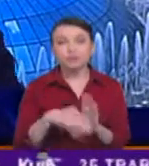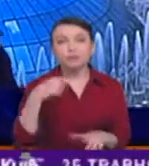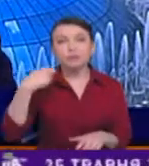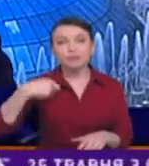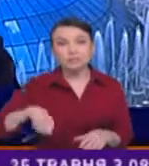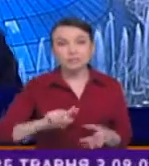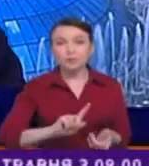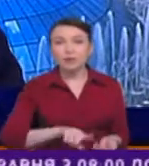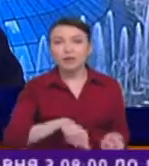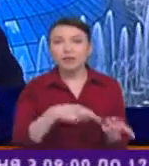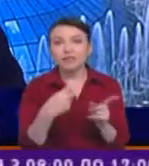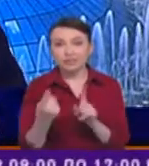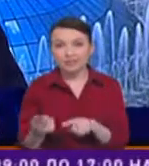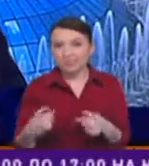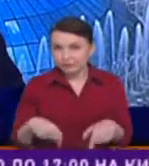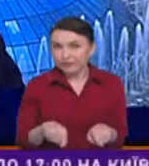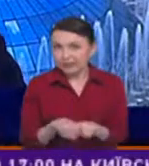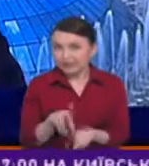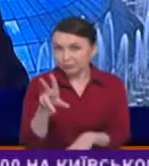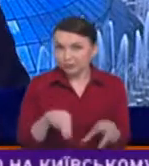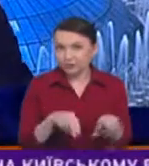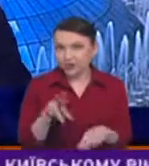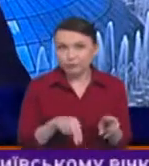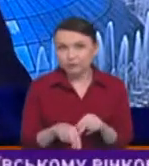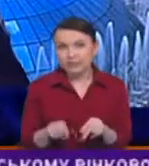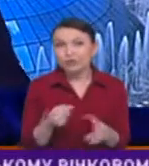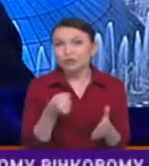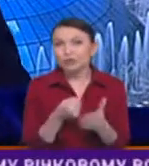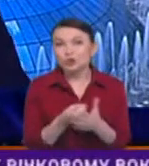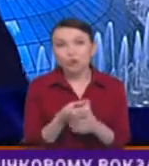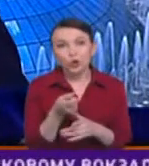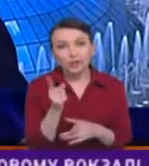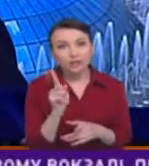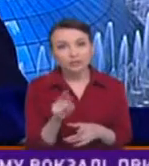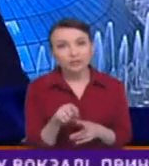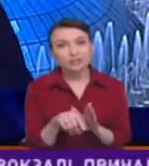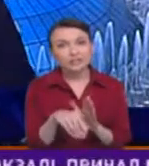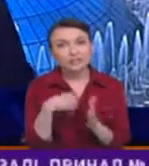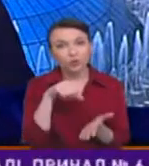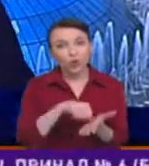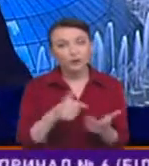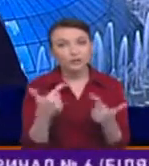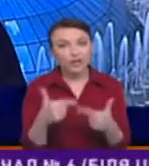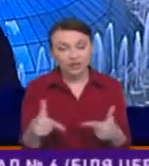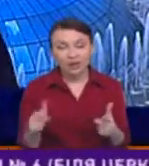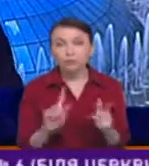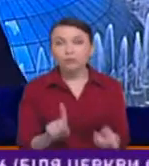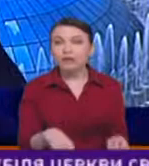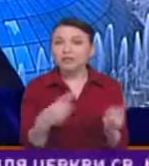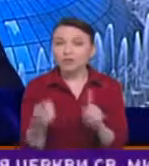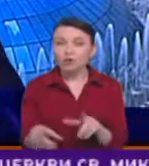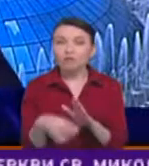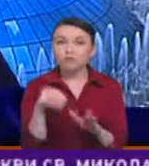плавно перетікають. Ну, і ми так зараз сподіваємося, до того, як я представлю гостей, і до того, як ми почнемо говорити, плавно перетікають у